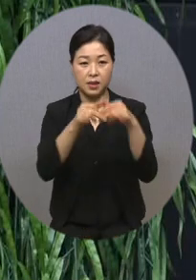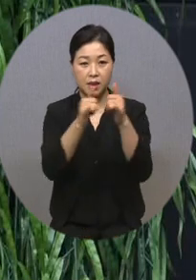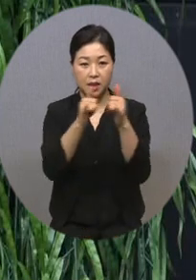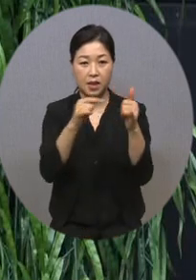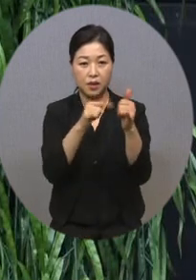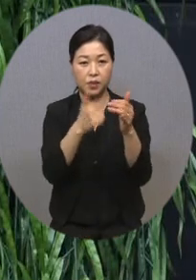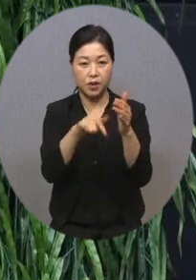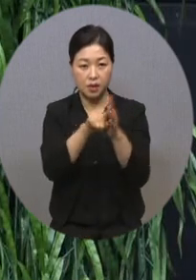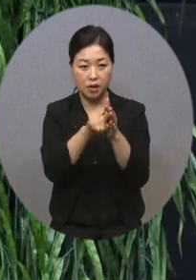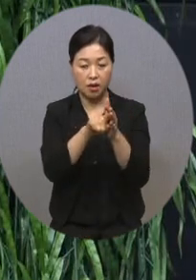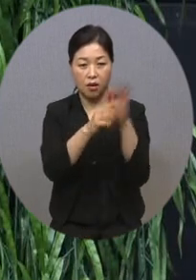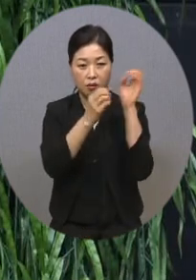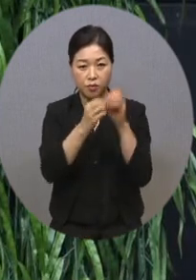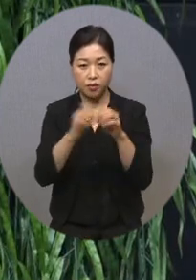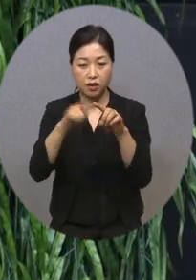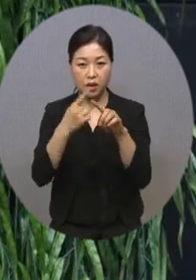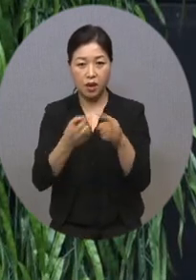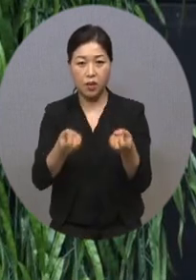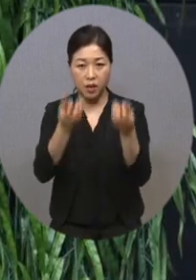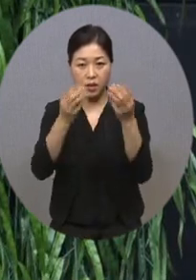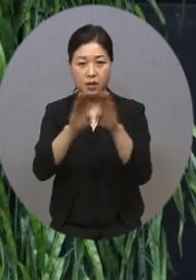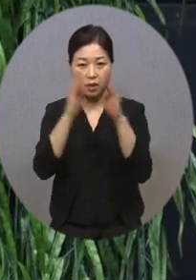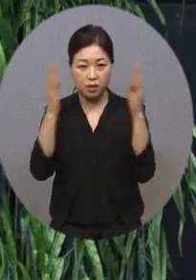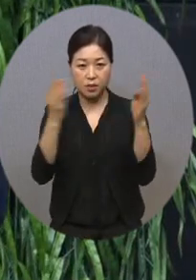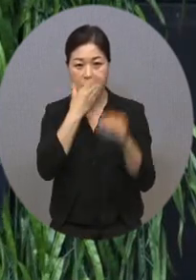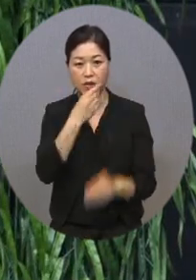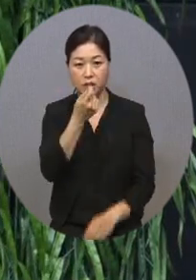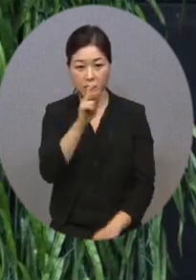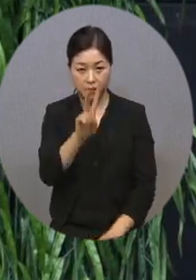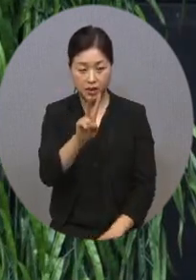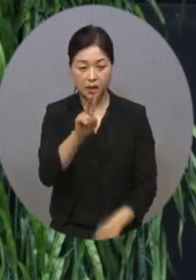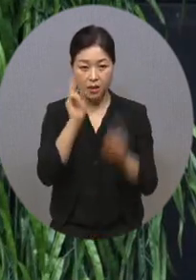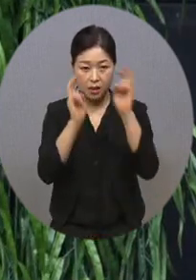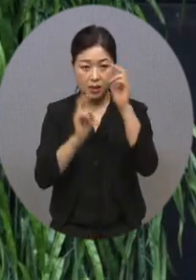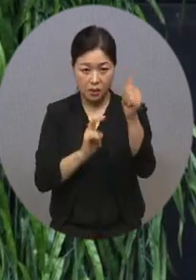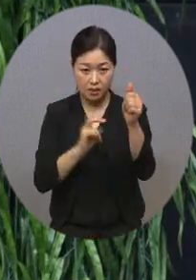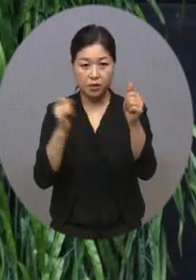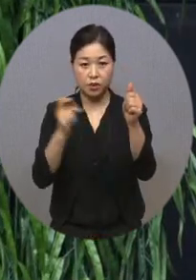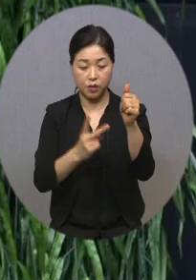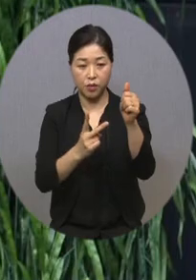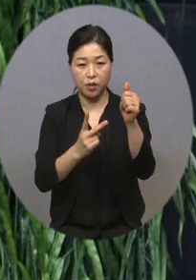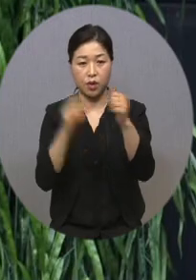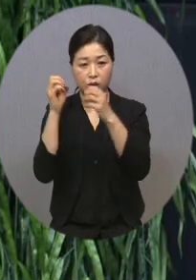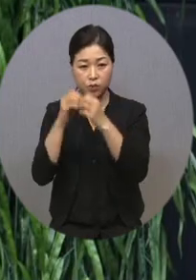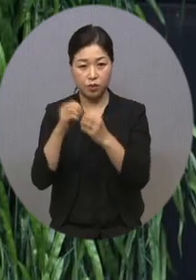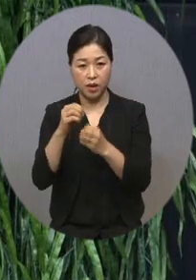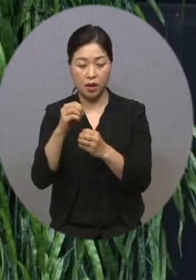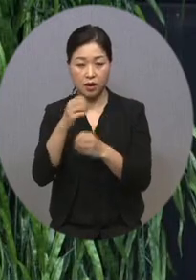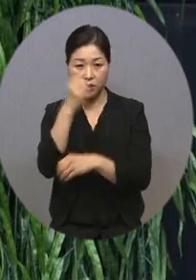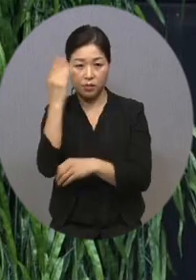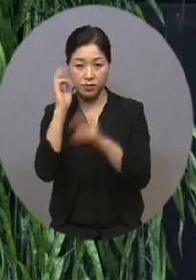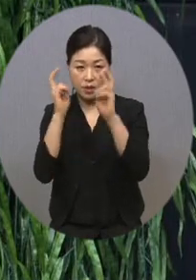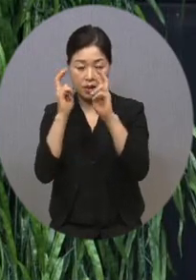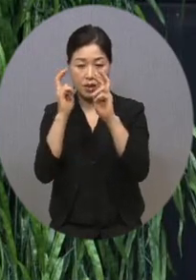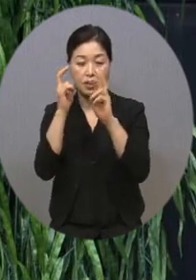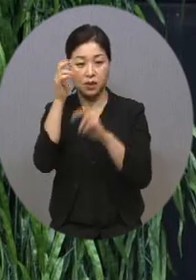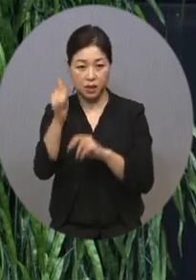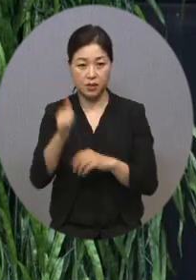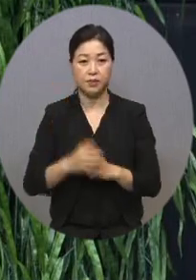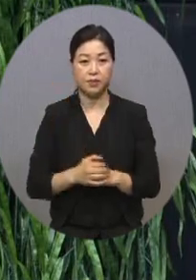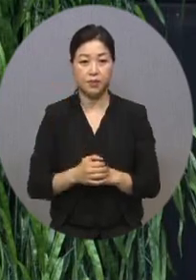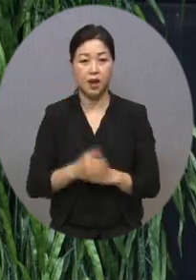위해서 국악대회를 열어주신 복지TV 사장님, 그리고 국악신문사 사장님,